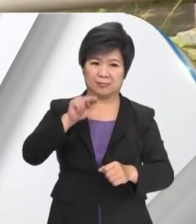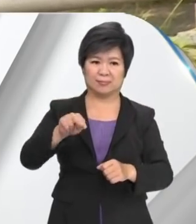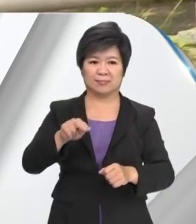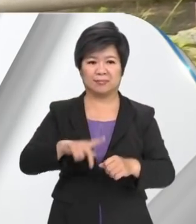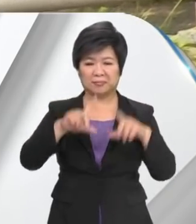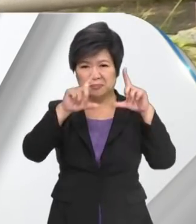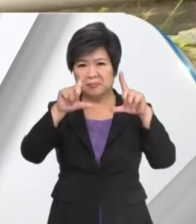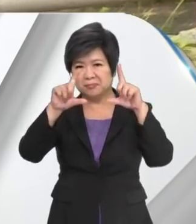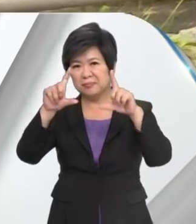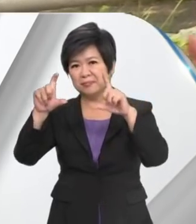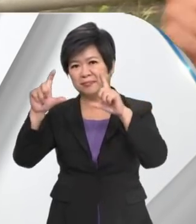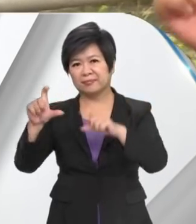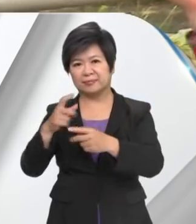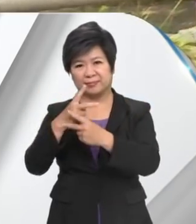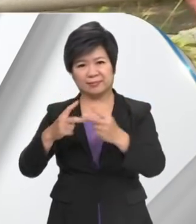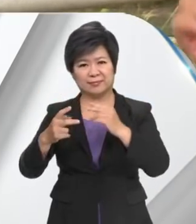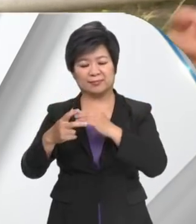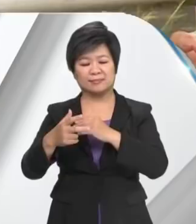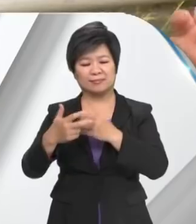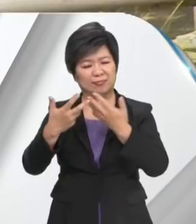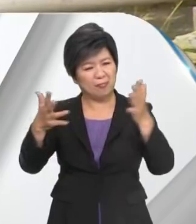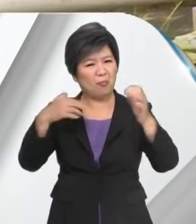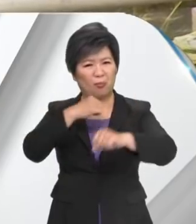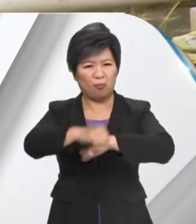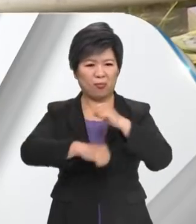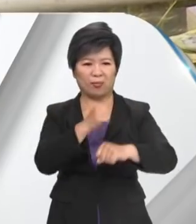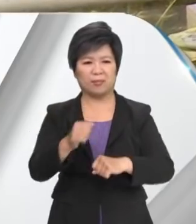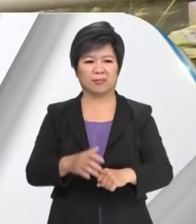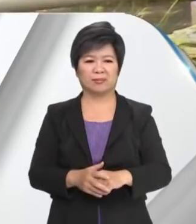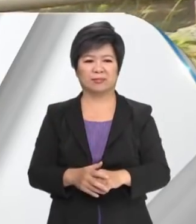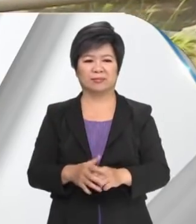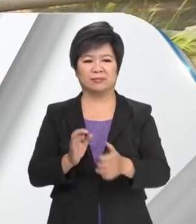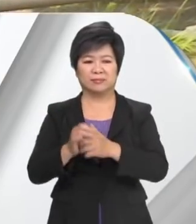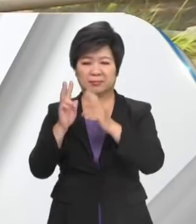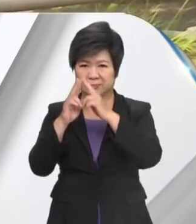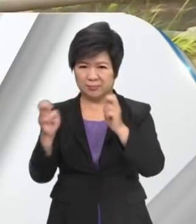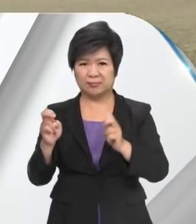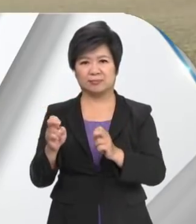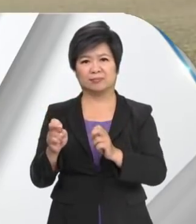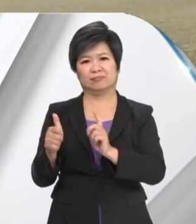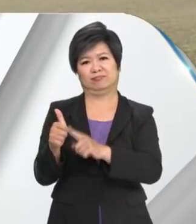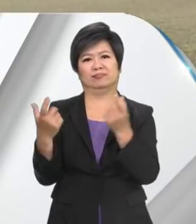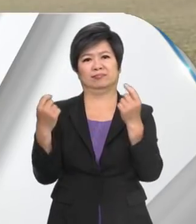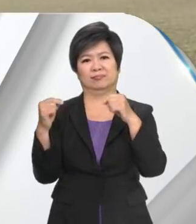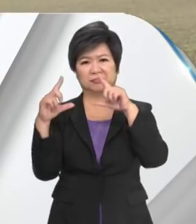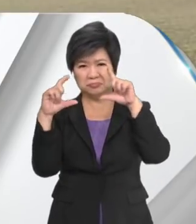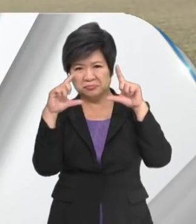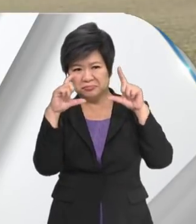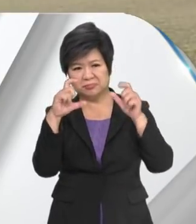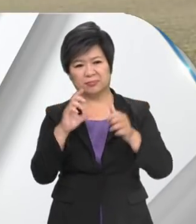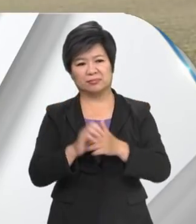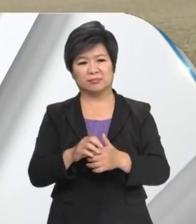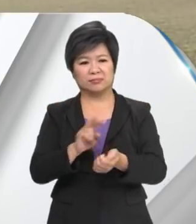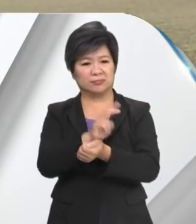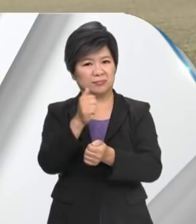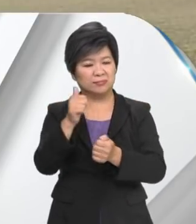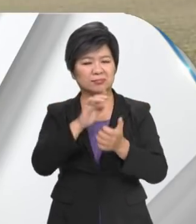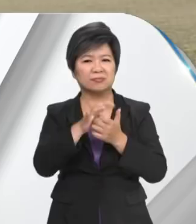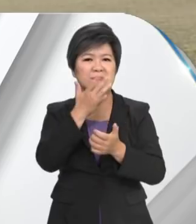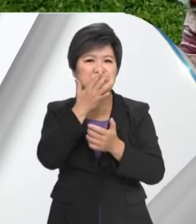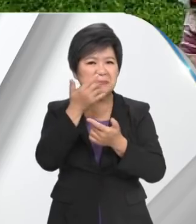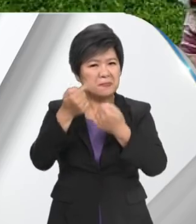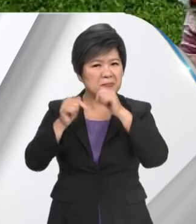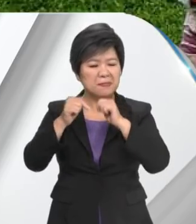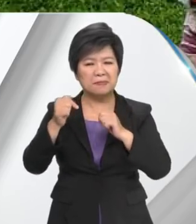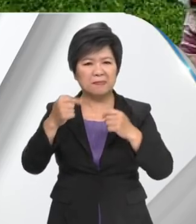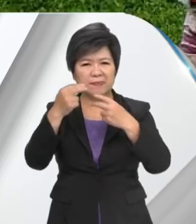翕，啊，我们的客家的很多活动哈，庙方啦那边哈，拢几多翕。 林吉春讲，家嘅照片无调色、无修